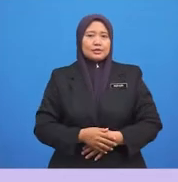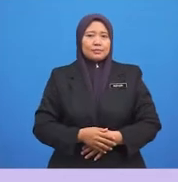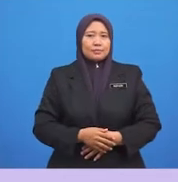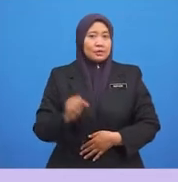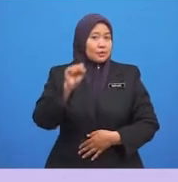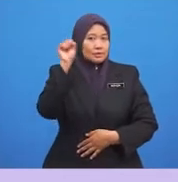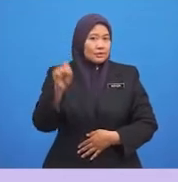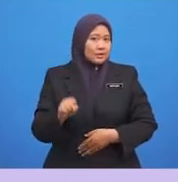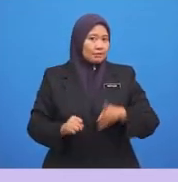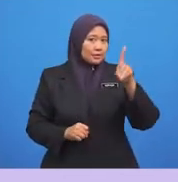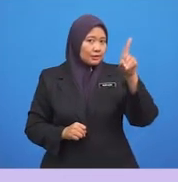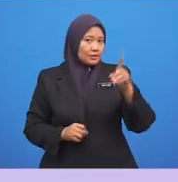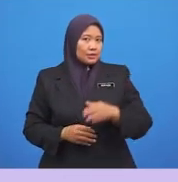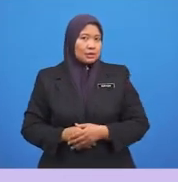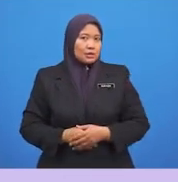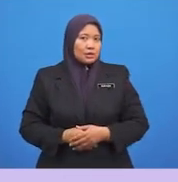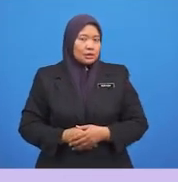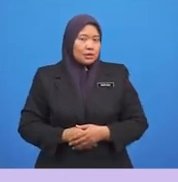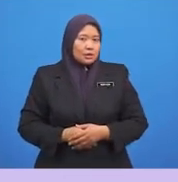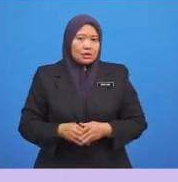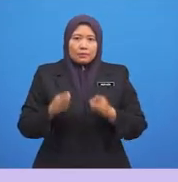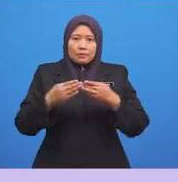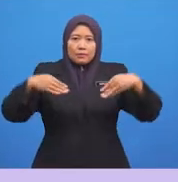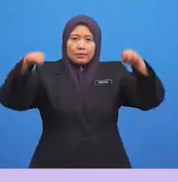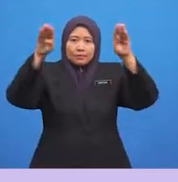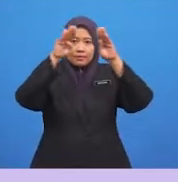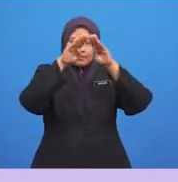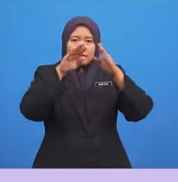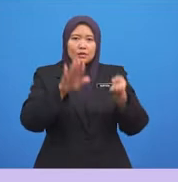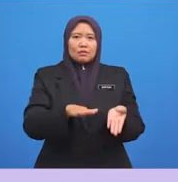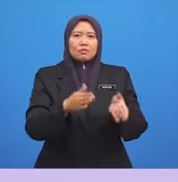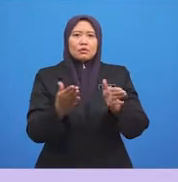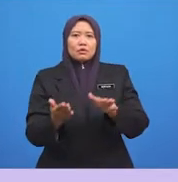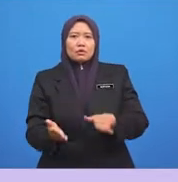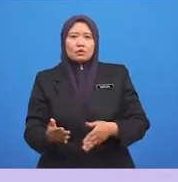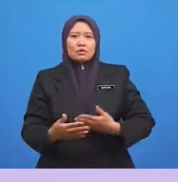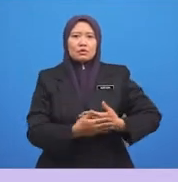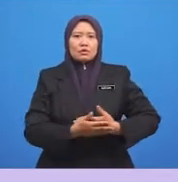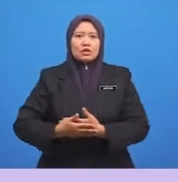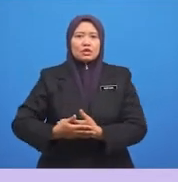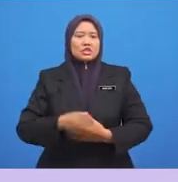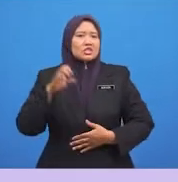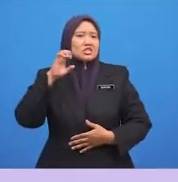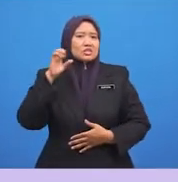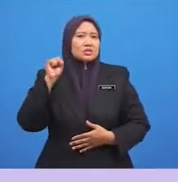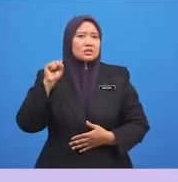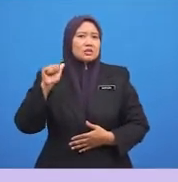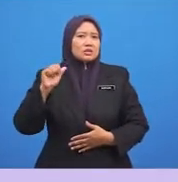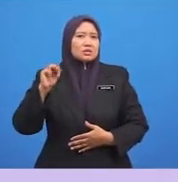pertama, berita kematian anak Encik Samad telah menjadi apa orang